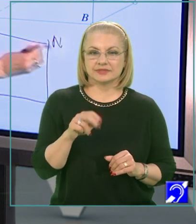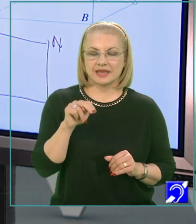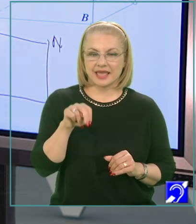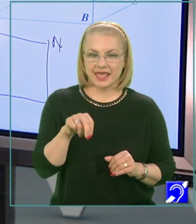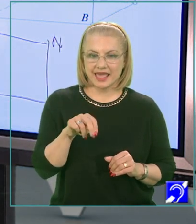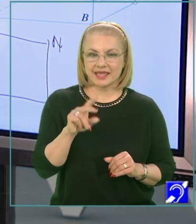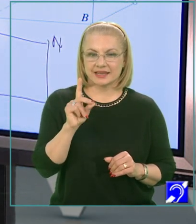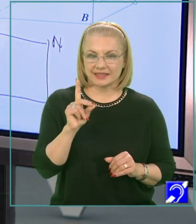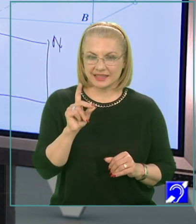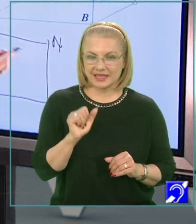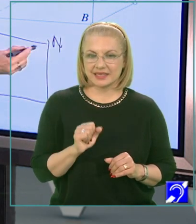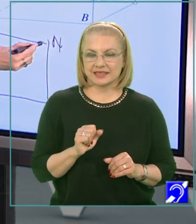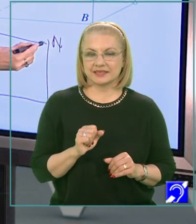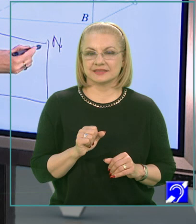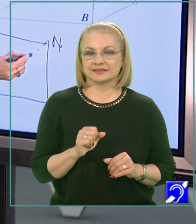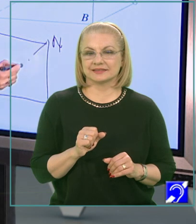AMND.